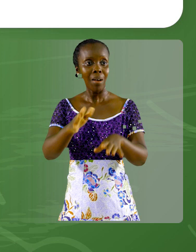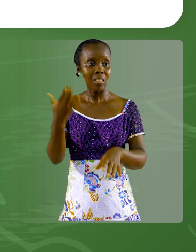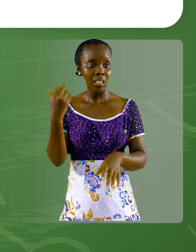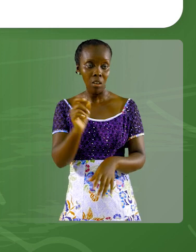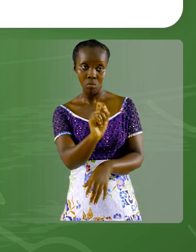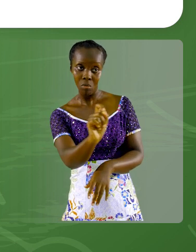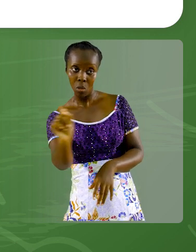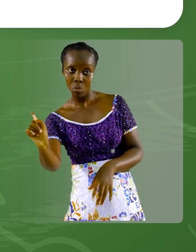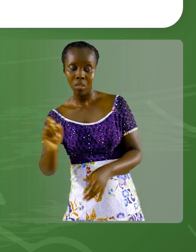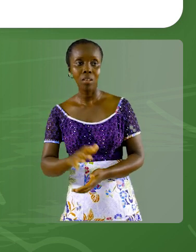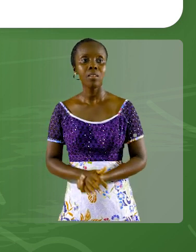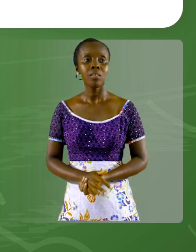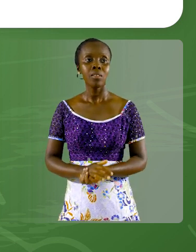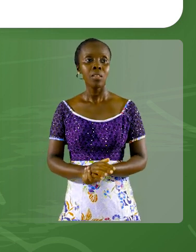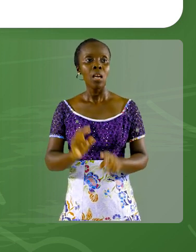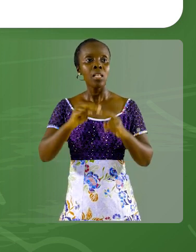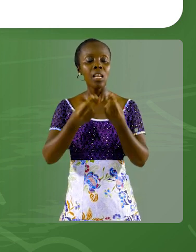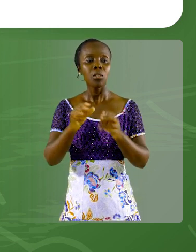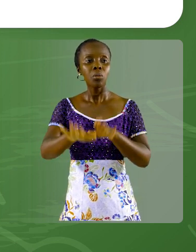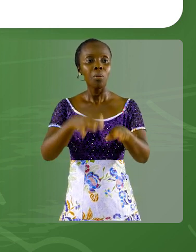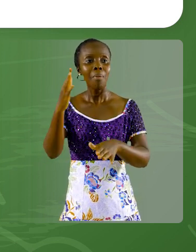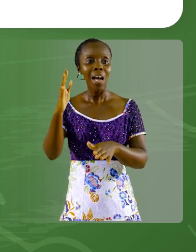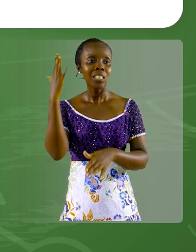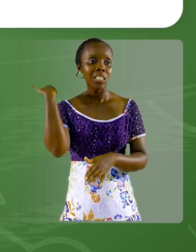souligné. Quelle est la nature de marchait?